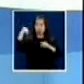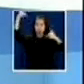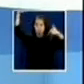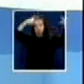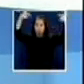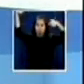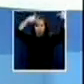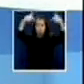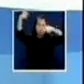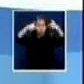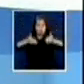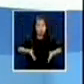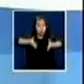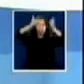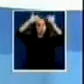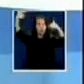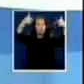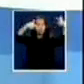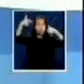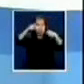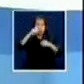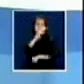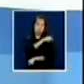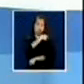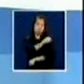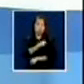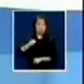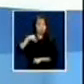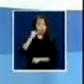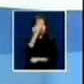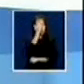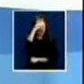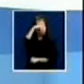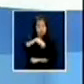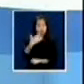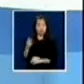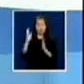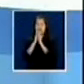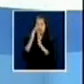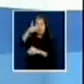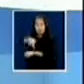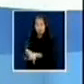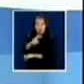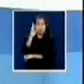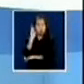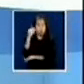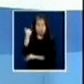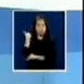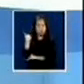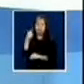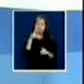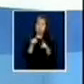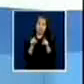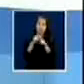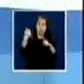การชุมนุมบริเวณหน้าโรงพยาบาลจุฬาในบริเวณลานพระบรมรูปที่ติดอยู่กับสวนลุมนะ